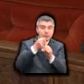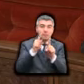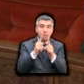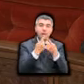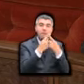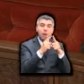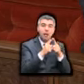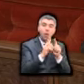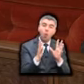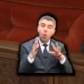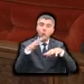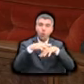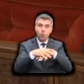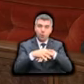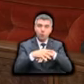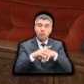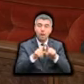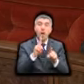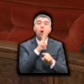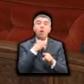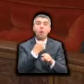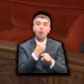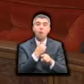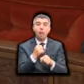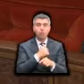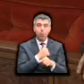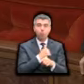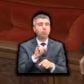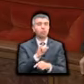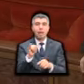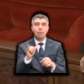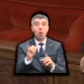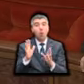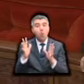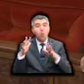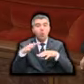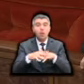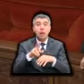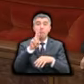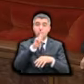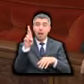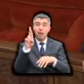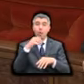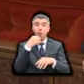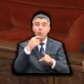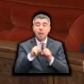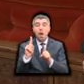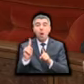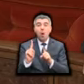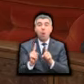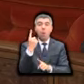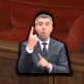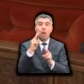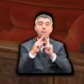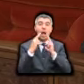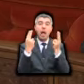معالجه مجتمعيه ماشي فقط الحكومه، خصنا نضافوا الجهود لانه صاحب الجلاله من بين القاده الاوائل في العالم